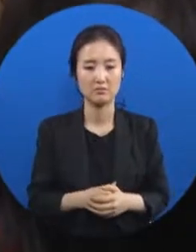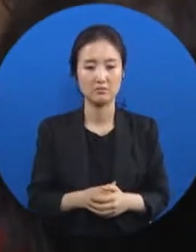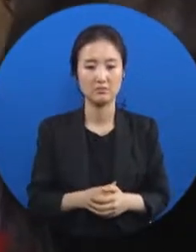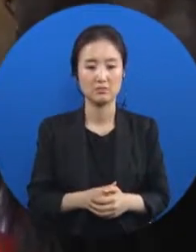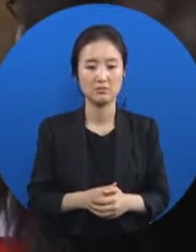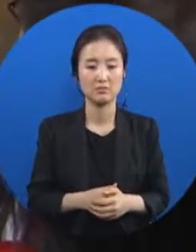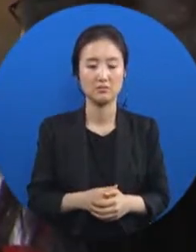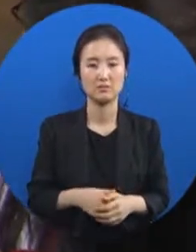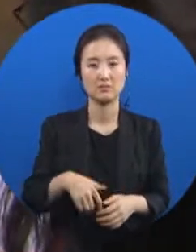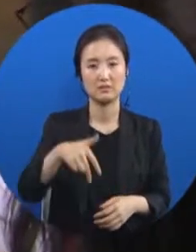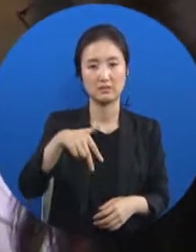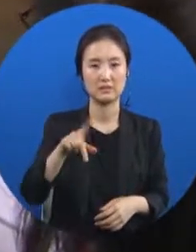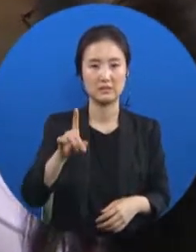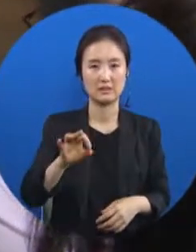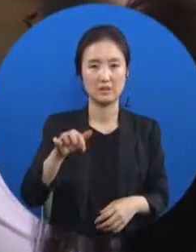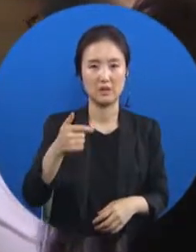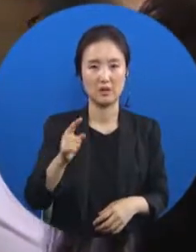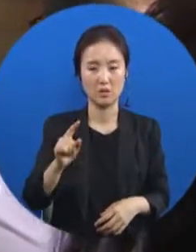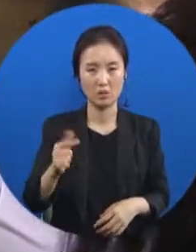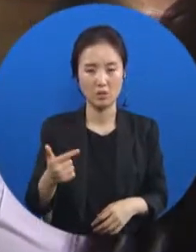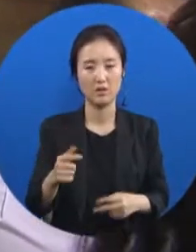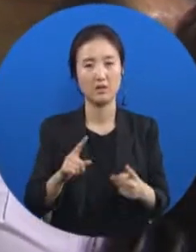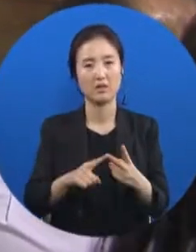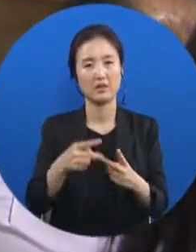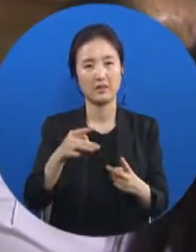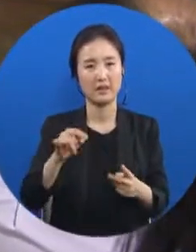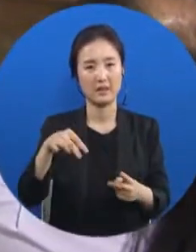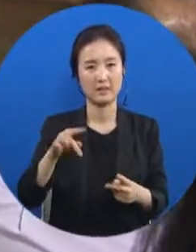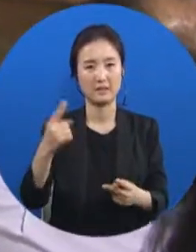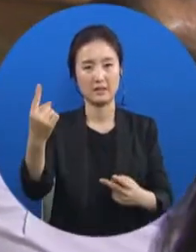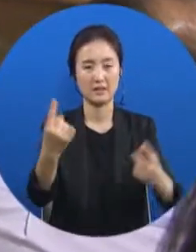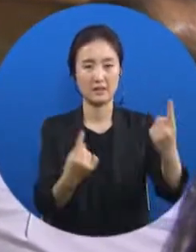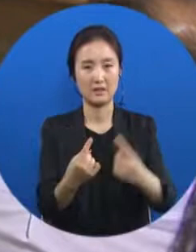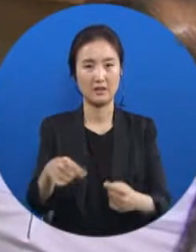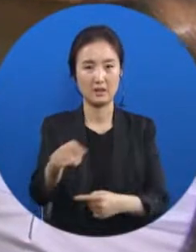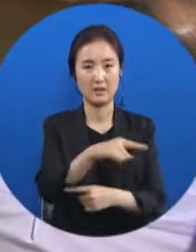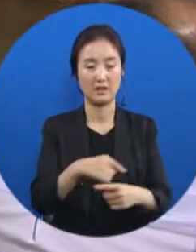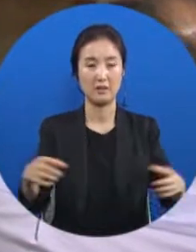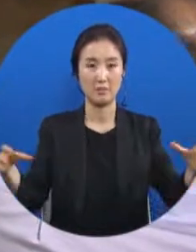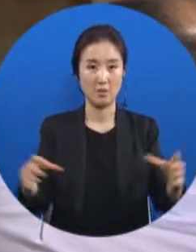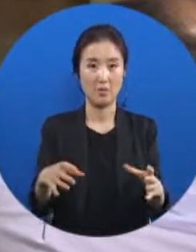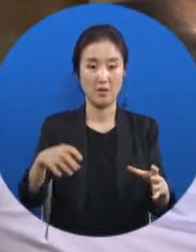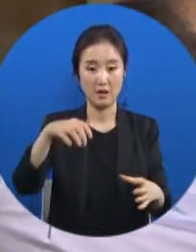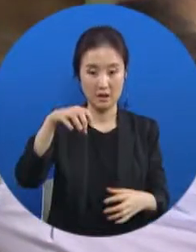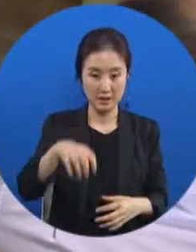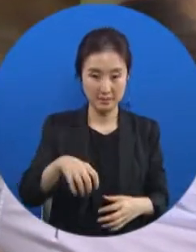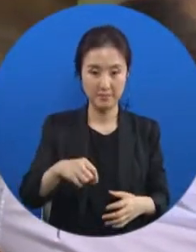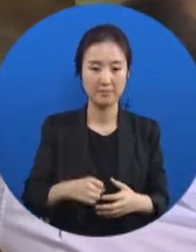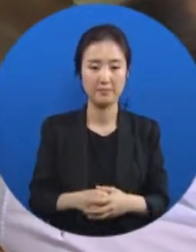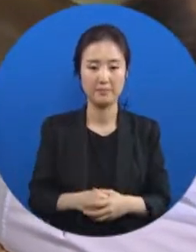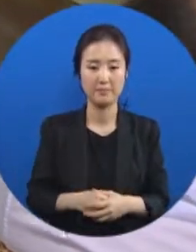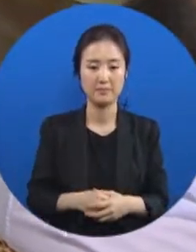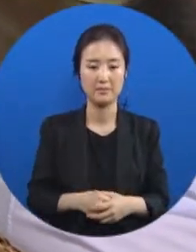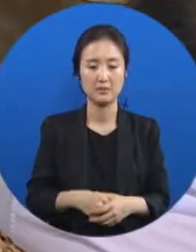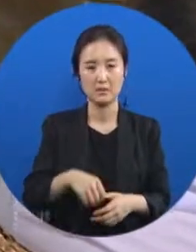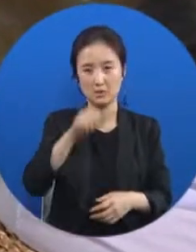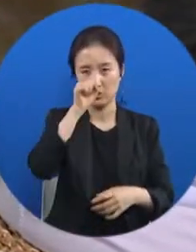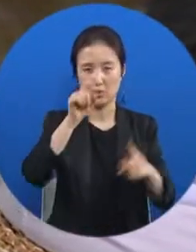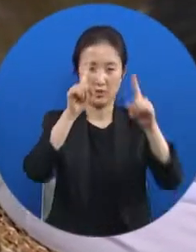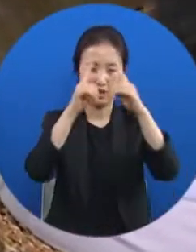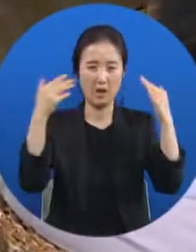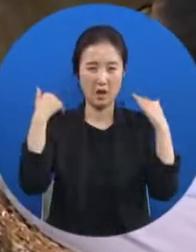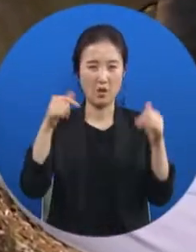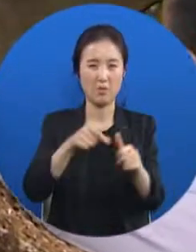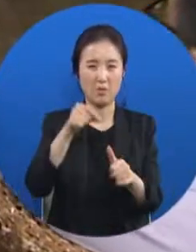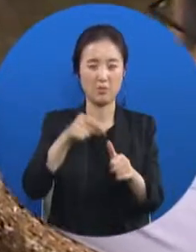장관님 나오셨고 그쪽 대사님 나오셨는데 또 거기서 그러더라고. 이제 뭐 기라성 같은 좋은 대학들에서 뽑혀온